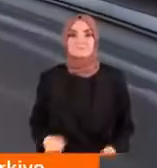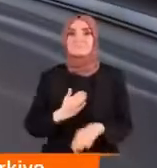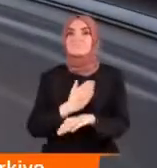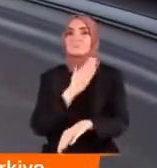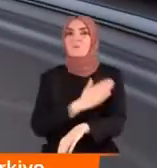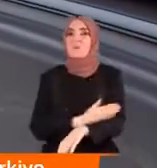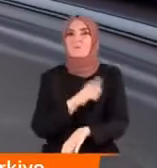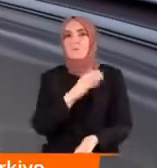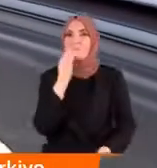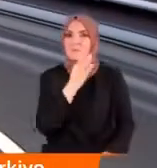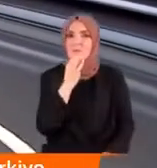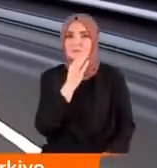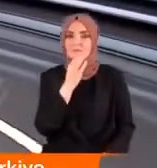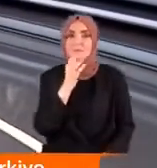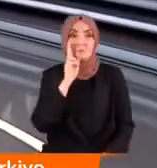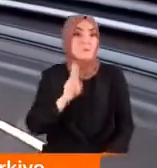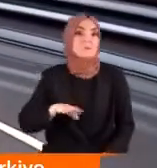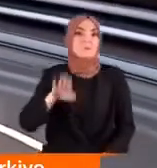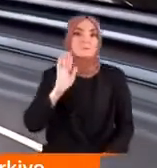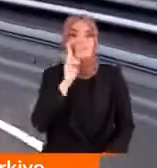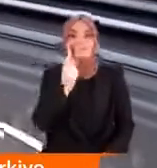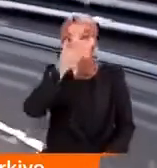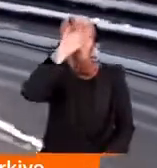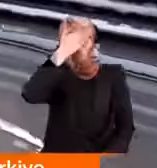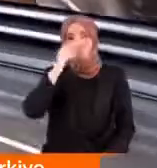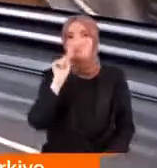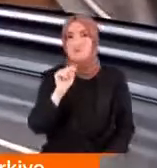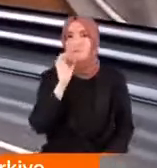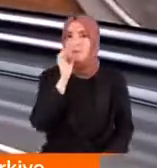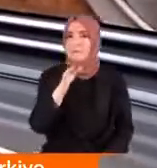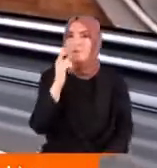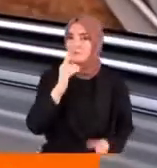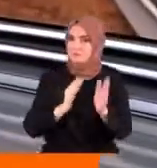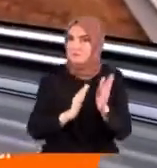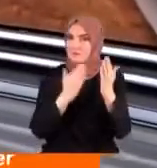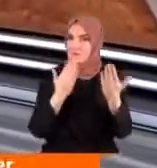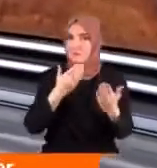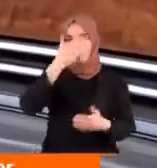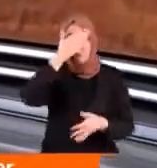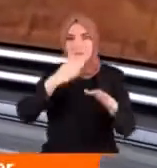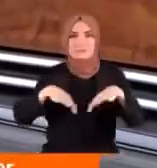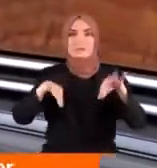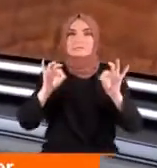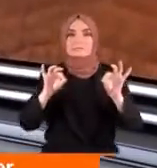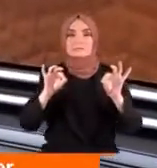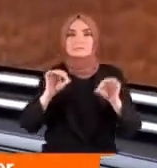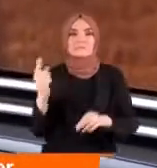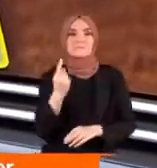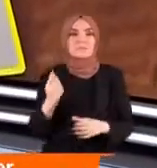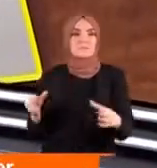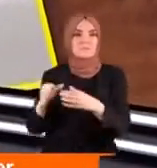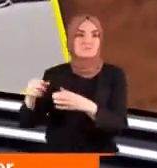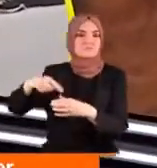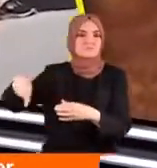Daha önce benzerine hiç rastlamadığımız bir tuzağın haberiyle devam edelim. Tuzağı kuran bir grup ayakkabı boyacısı. Hedeflerinde